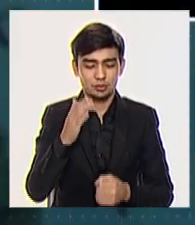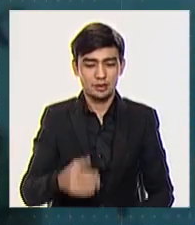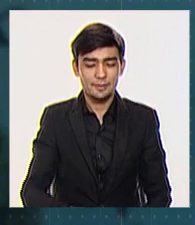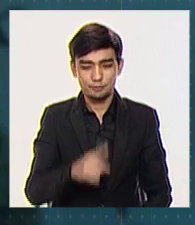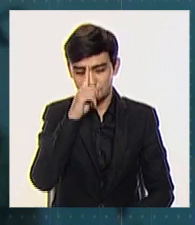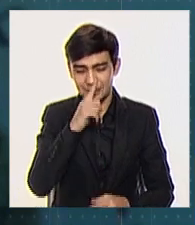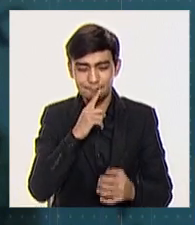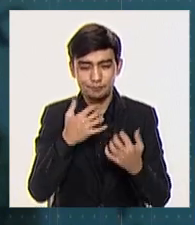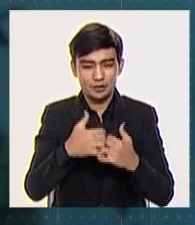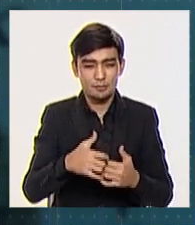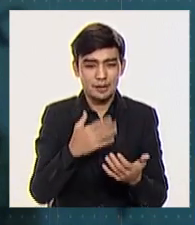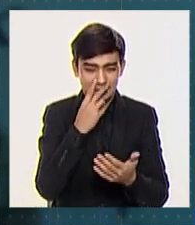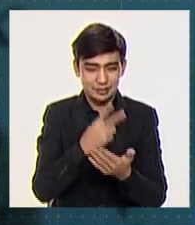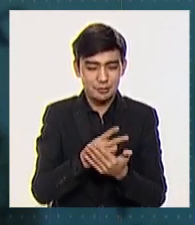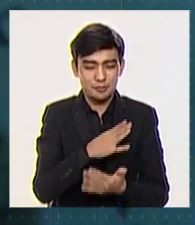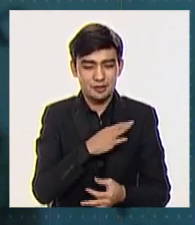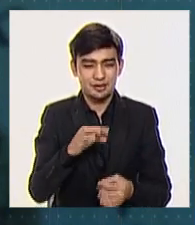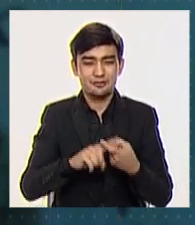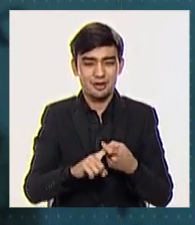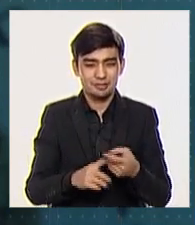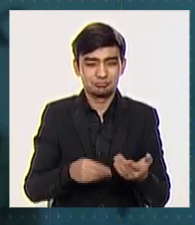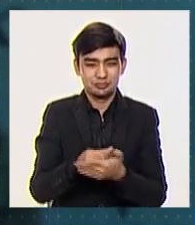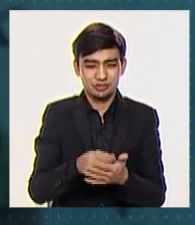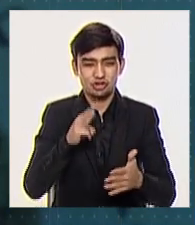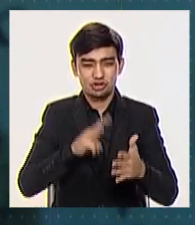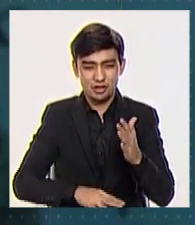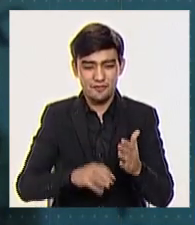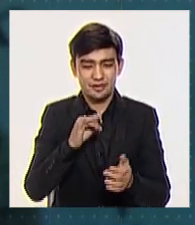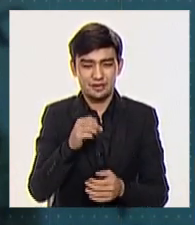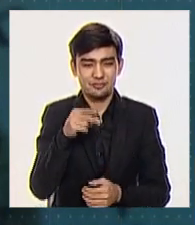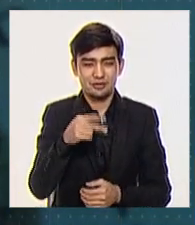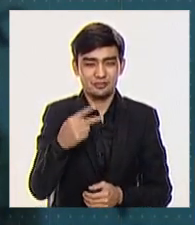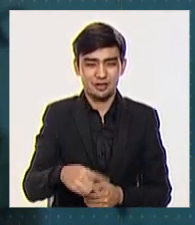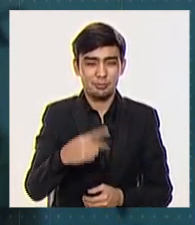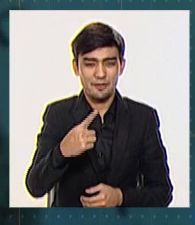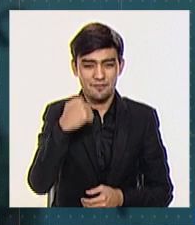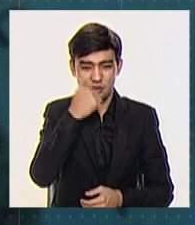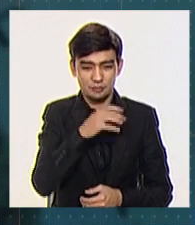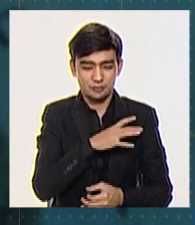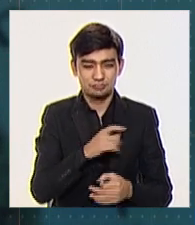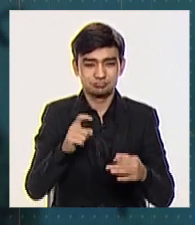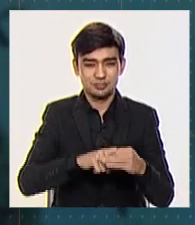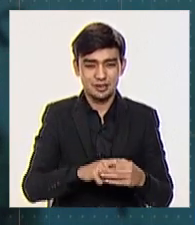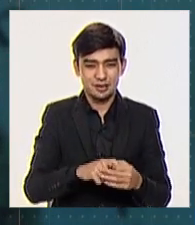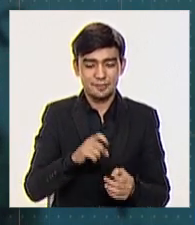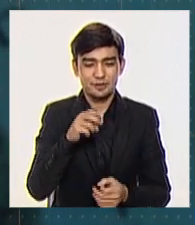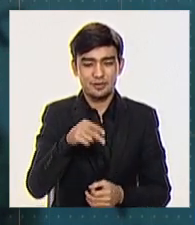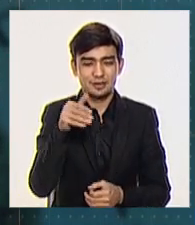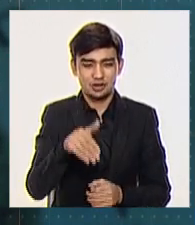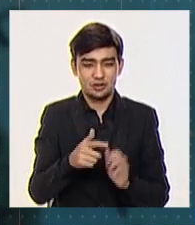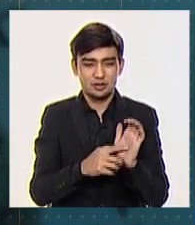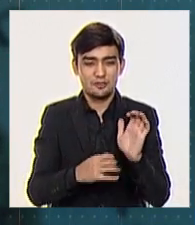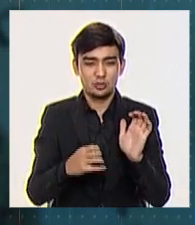Месячный расчетный показатель, от которого зависят выплаты и штрафы, в 2021 году закрепился на отметке